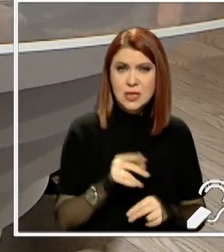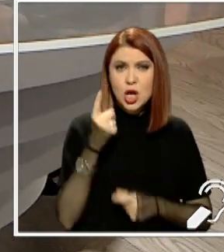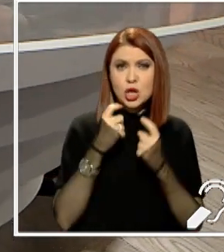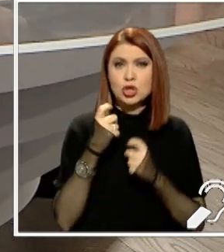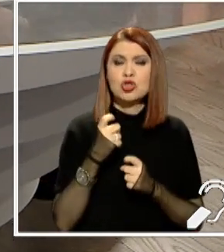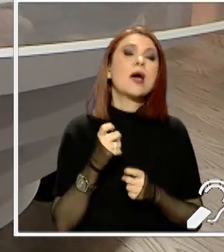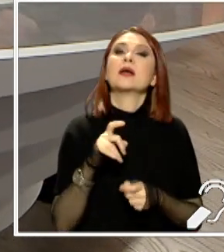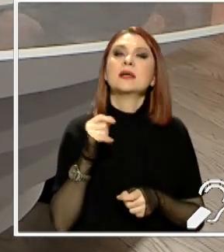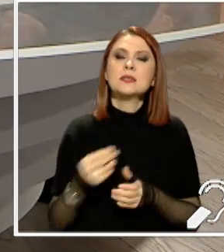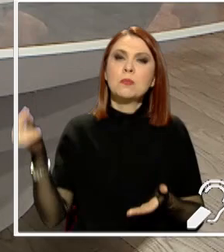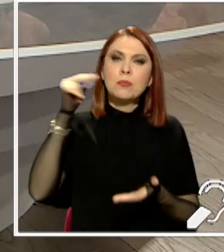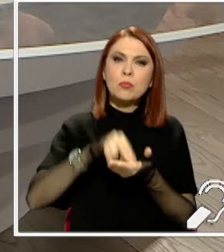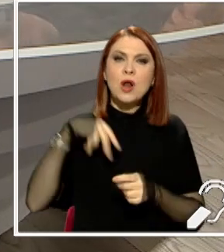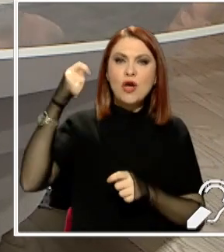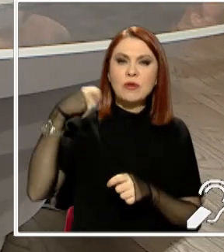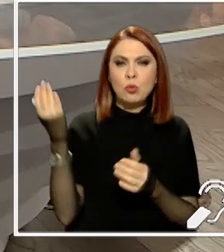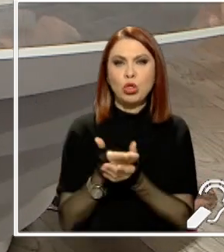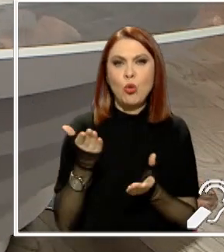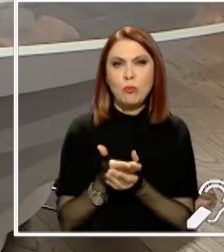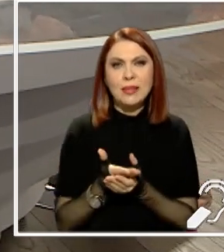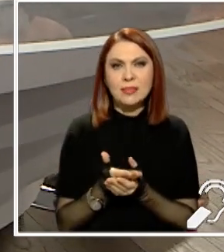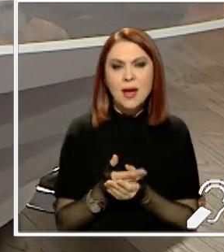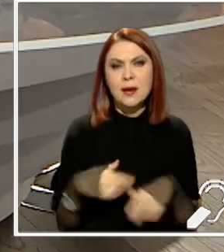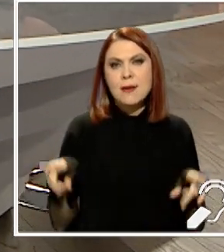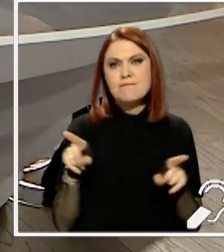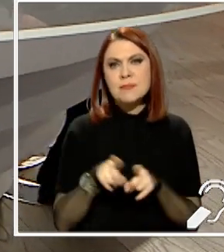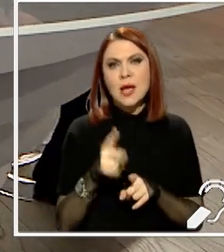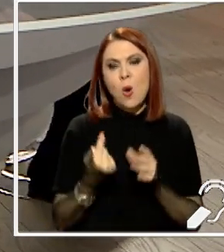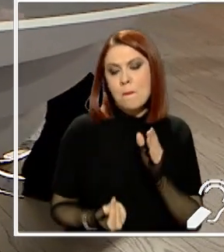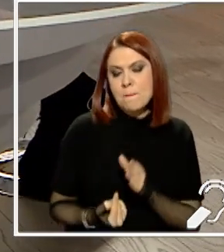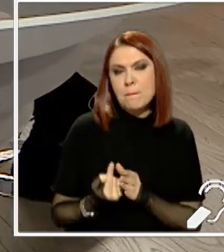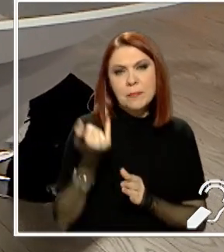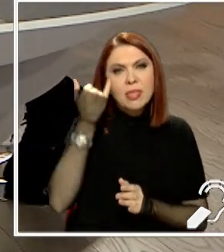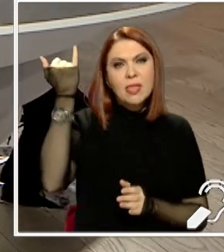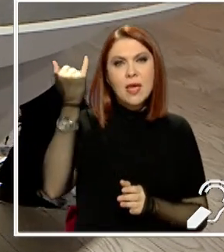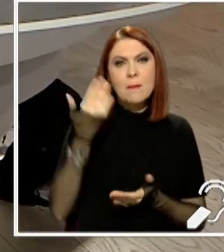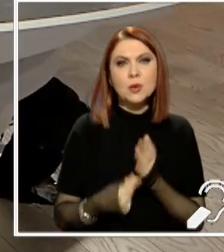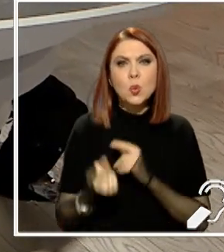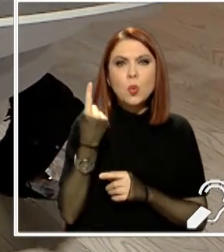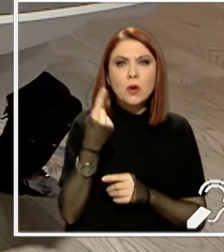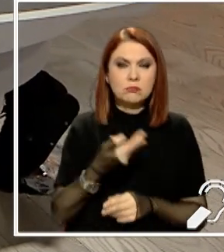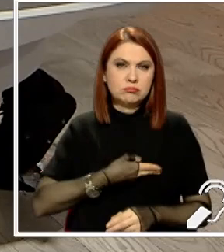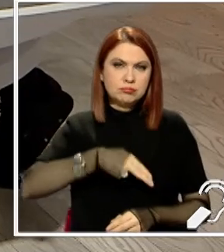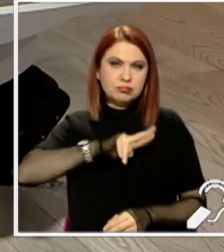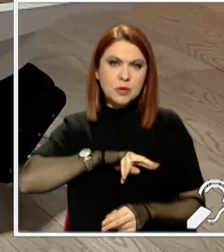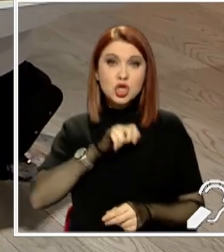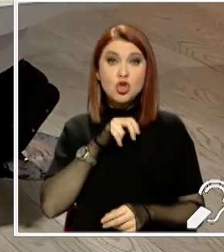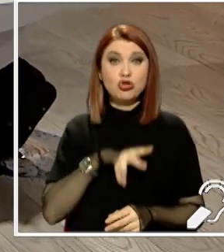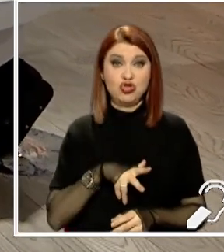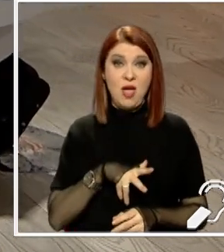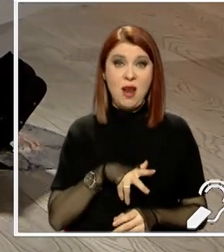încearcă să poziționeze filmul documentar ca o premisă pentru un angajament